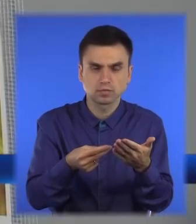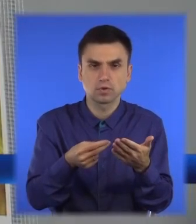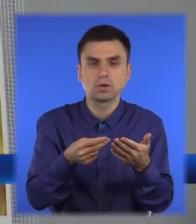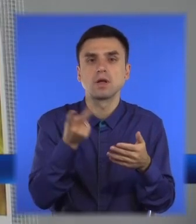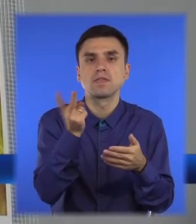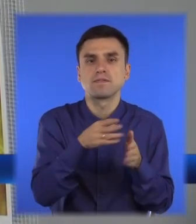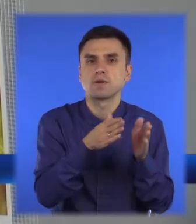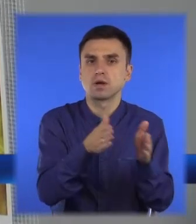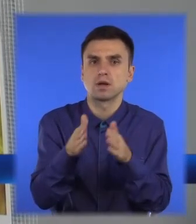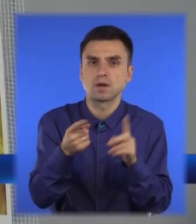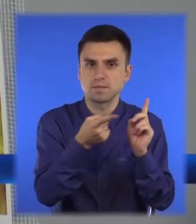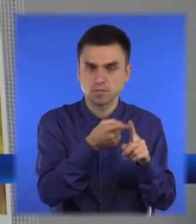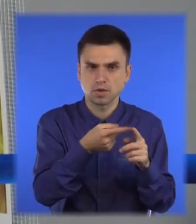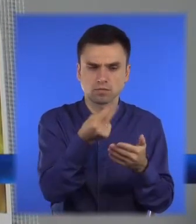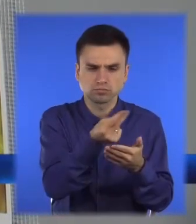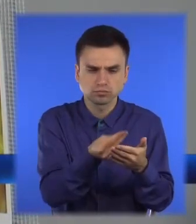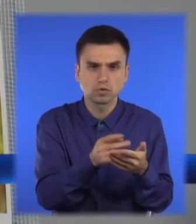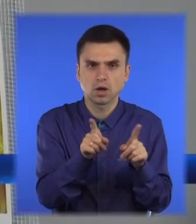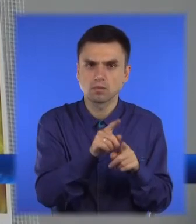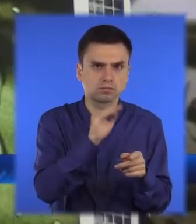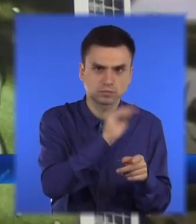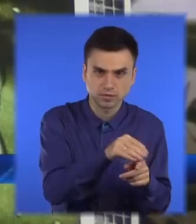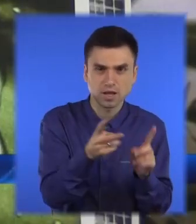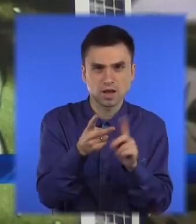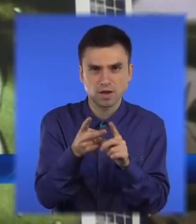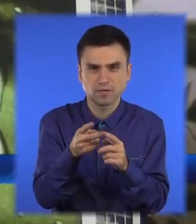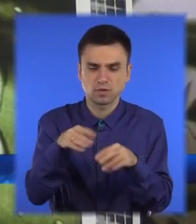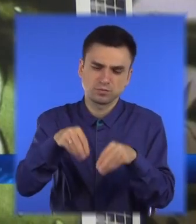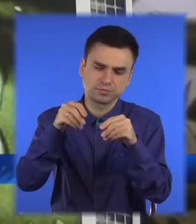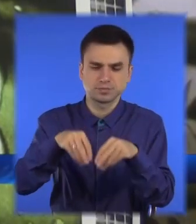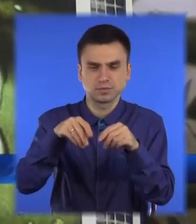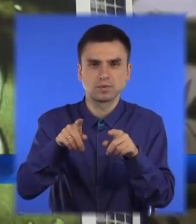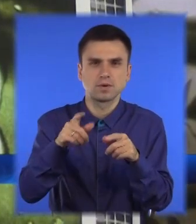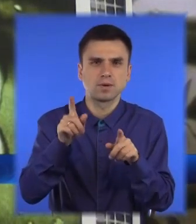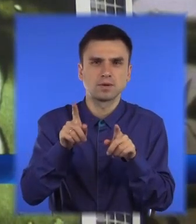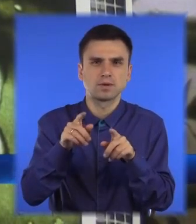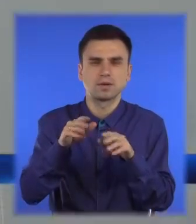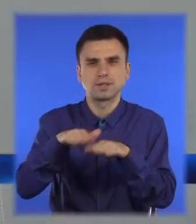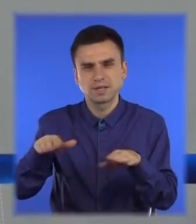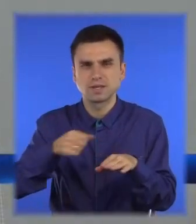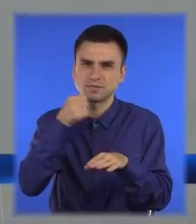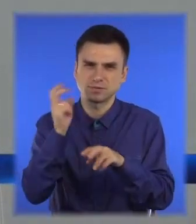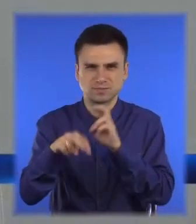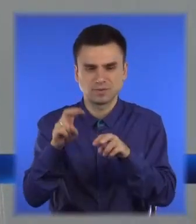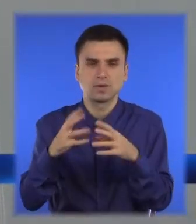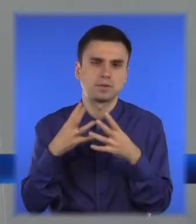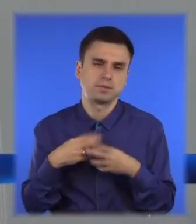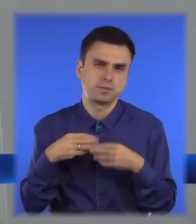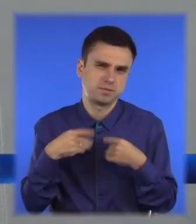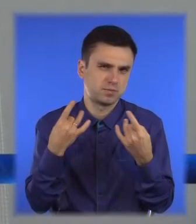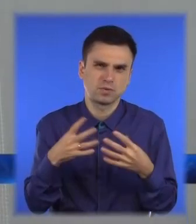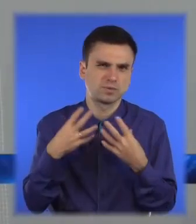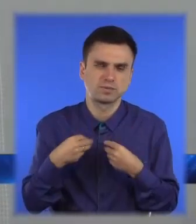арт-терапія, де займаються задля задоволення як діти, так і дорослі. Творчий та нестандартний підхід до учнів створює